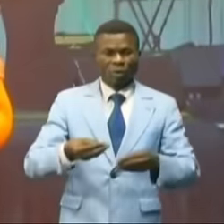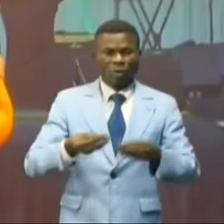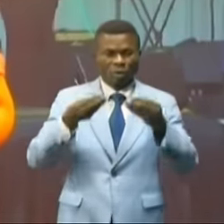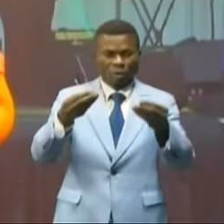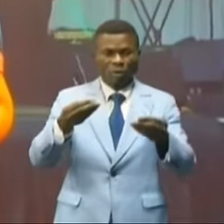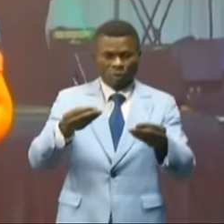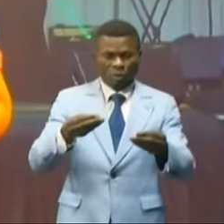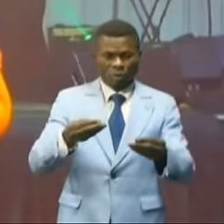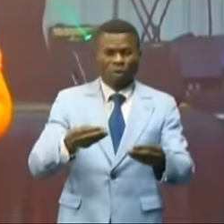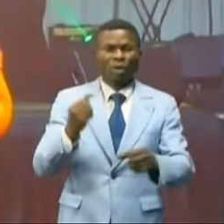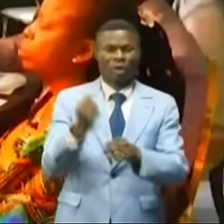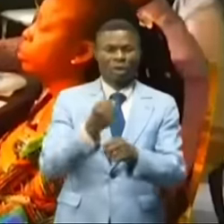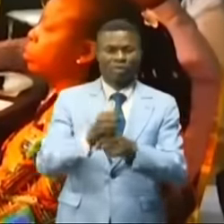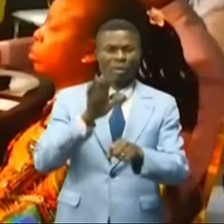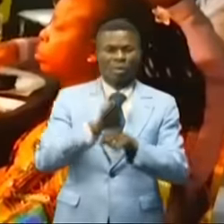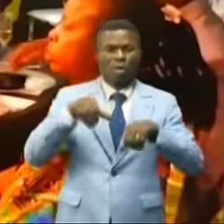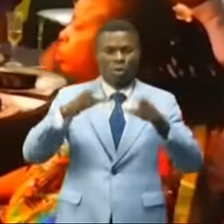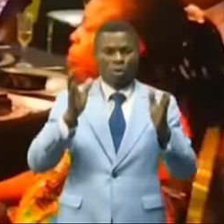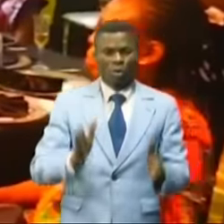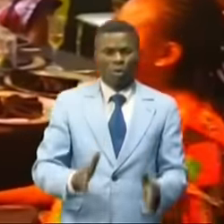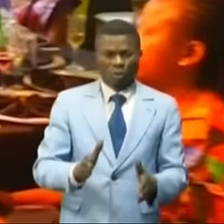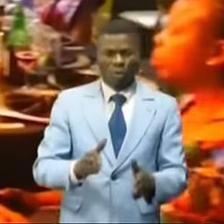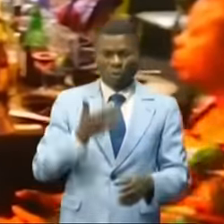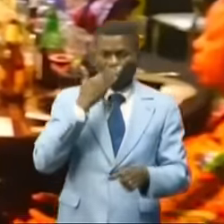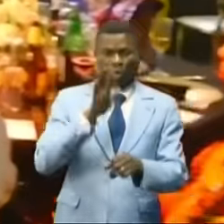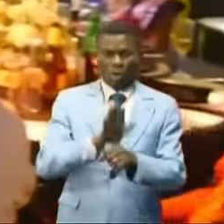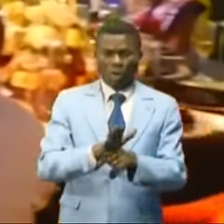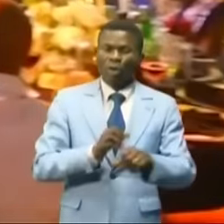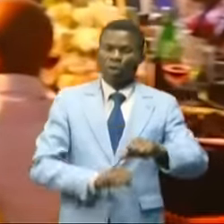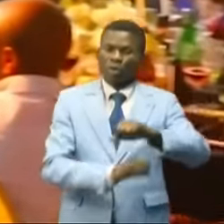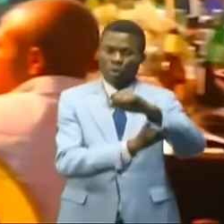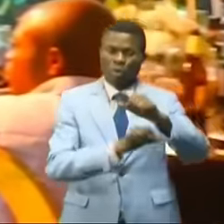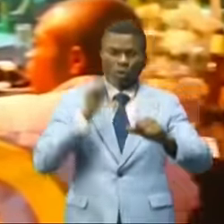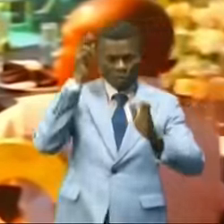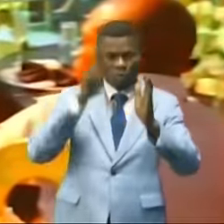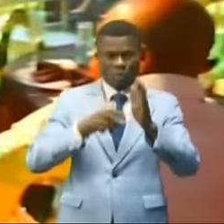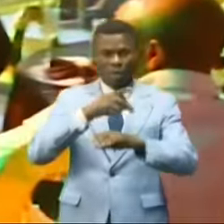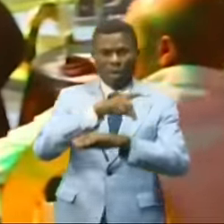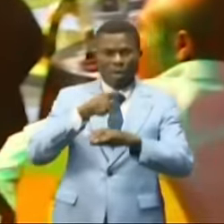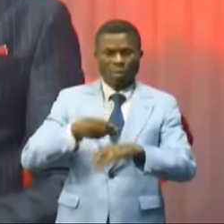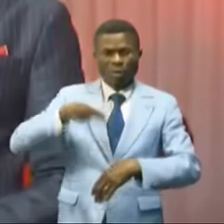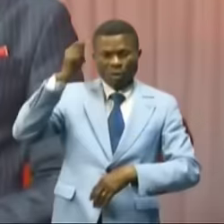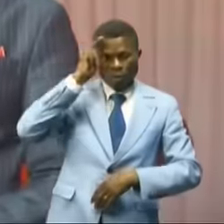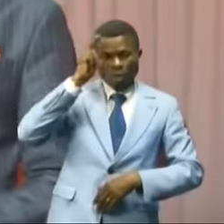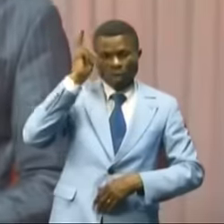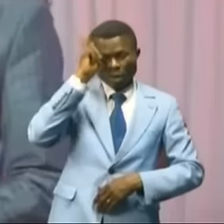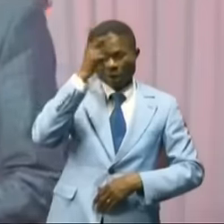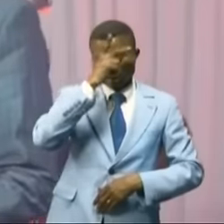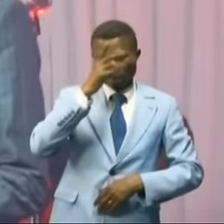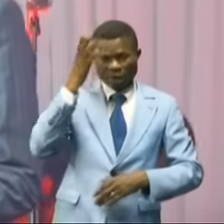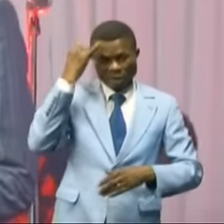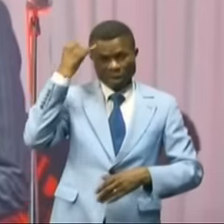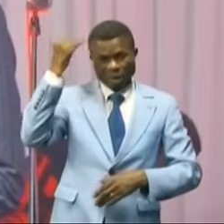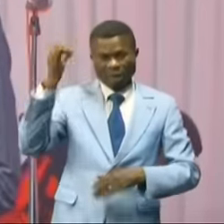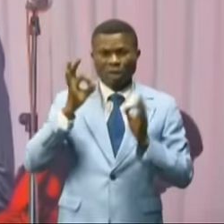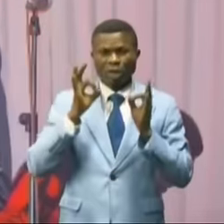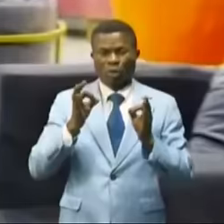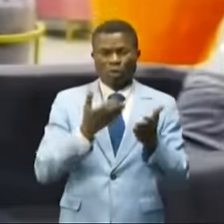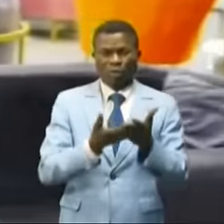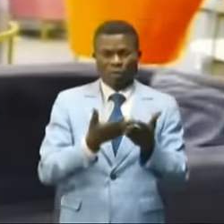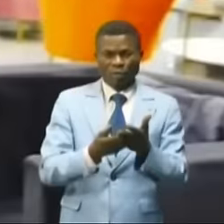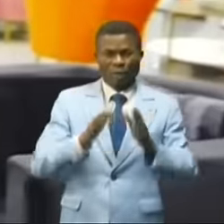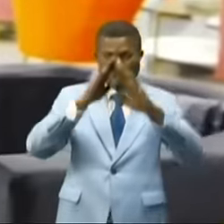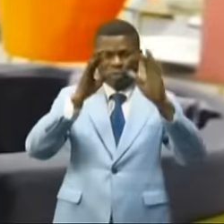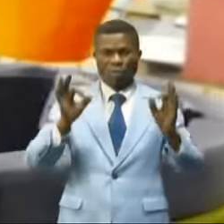l'emploi à plusieurs compatriotes et a promis l'accompagnement du gouvernement provincial du Haut-Katanga. Avec cette nouvelle édifice et ses